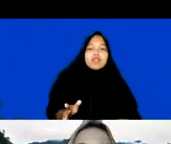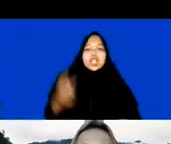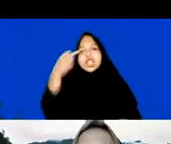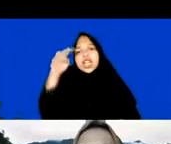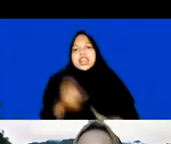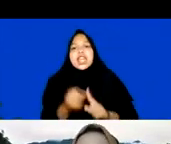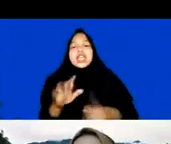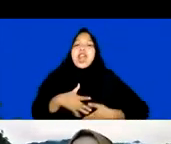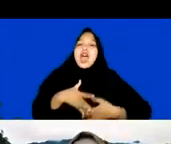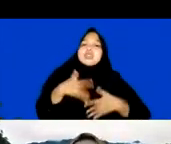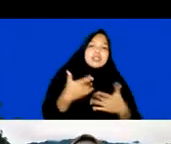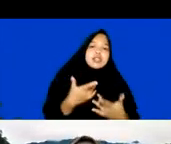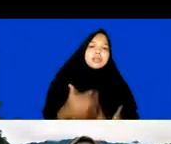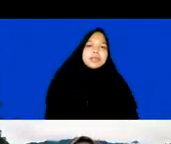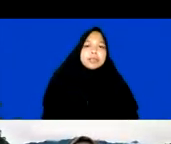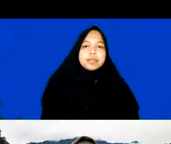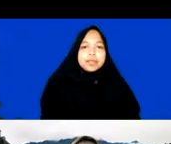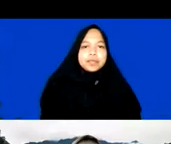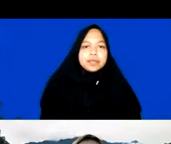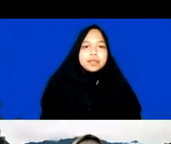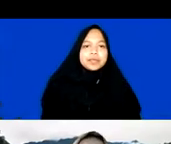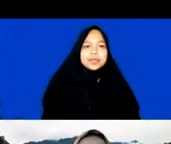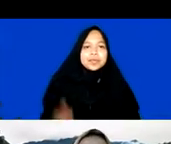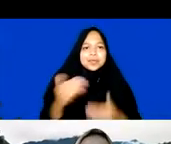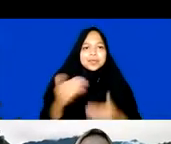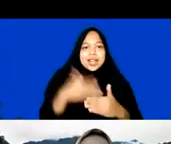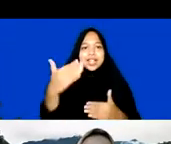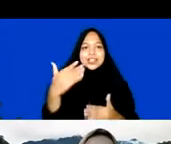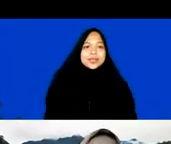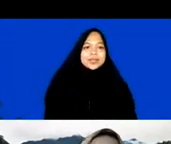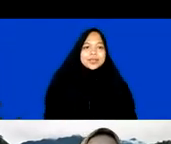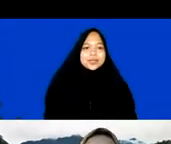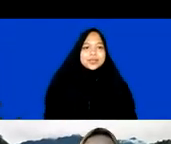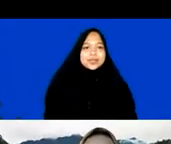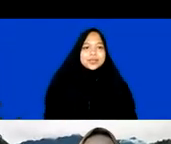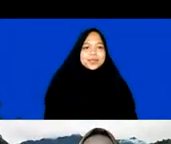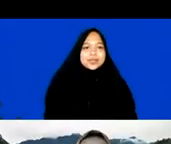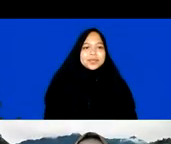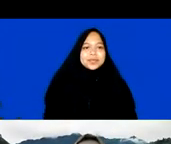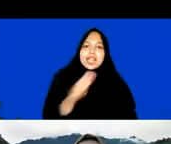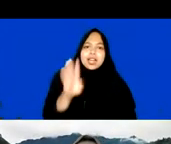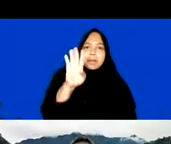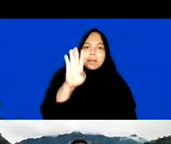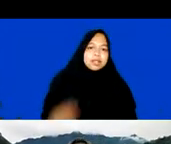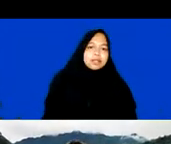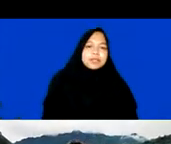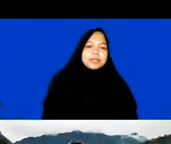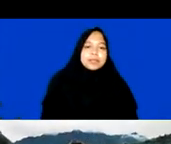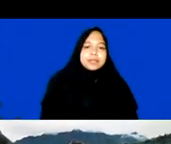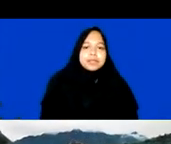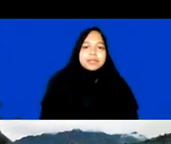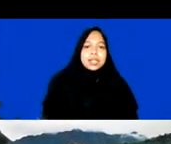nggih, dan limited edition tentu. Oke, selanjutnya pertanyaan keempat nih. Nah, kita sudah